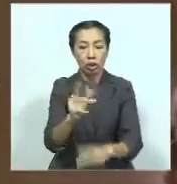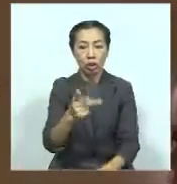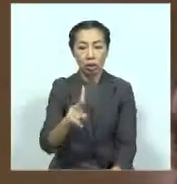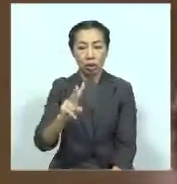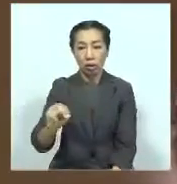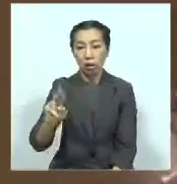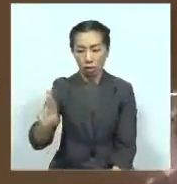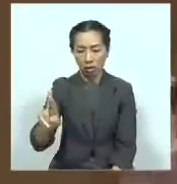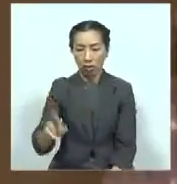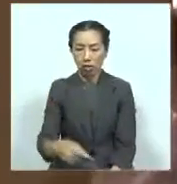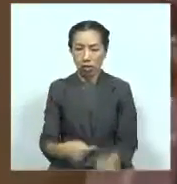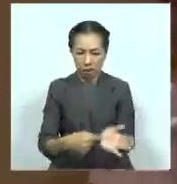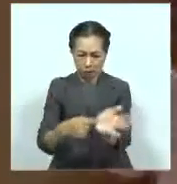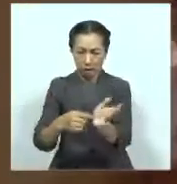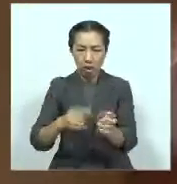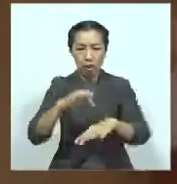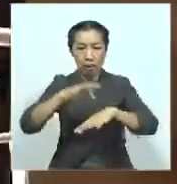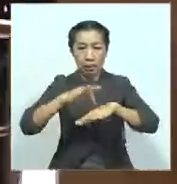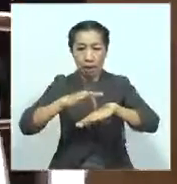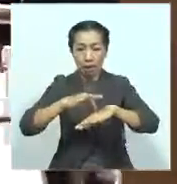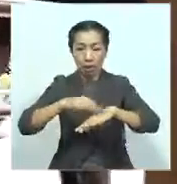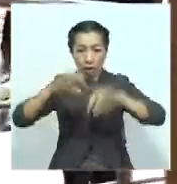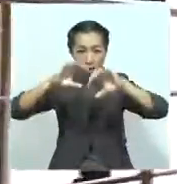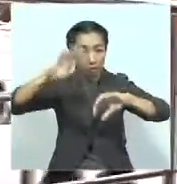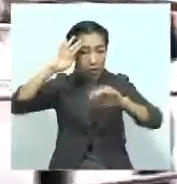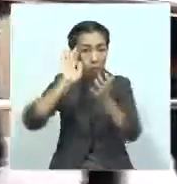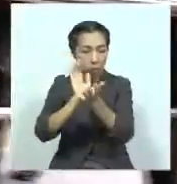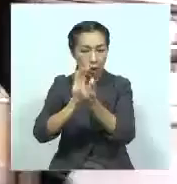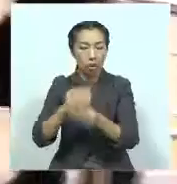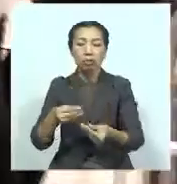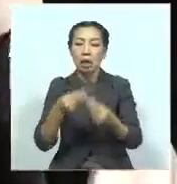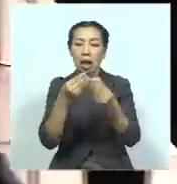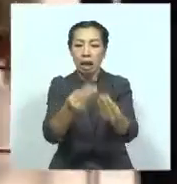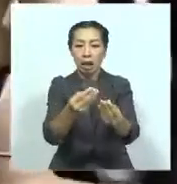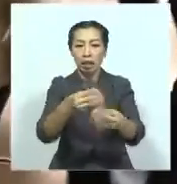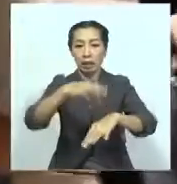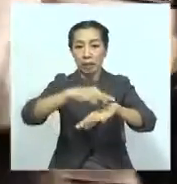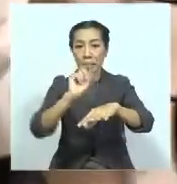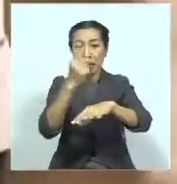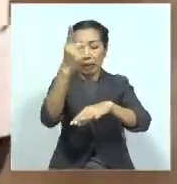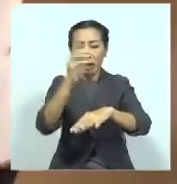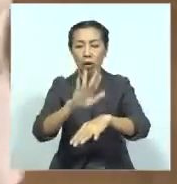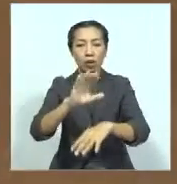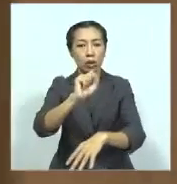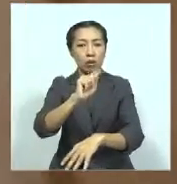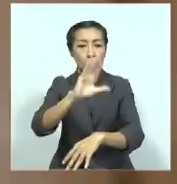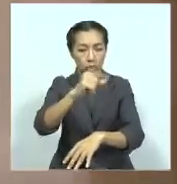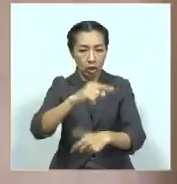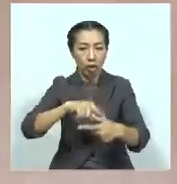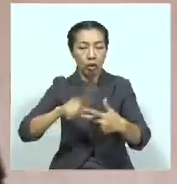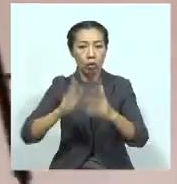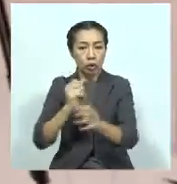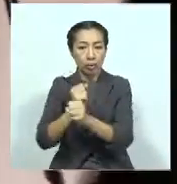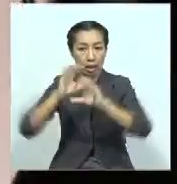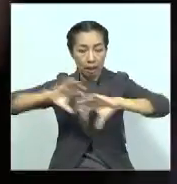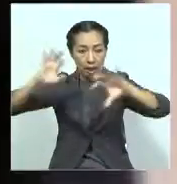สนอการจัดสรรอัตราข้าราชการตำรวจตั้งใหม่ให้กับสำนักงานตำรวจแห่งชาติและการจัดสรรอัตราข้าราชการตั้งใ